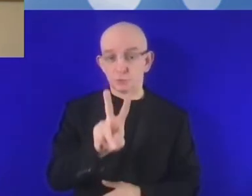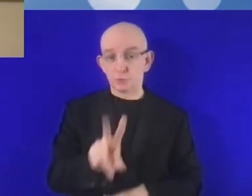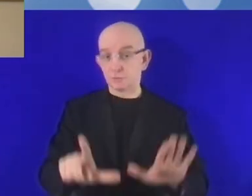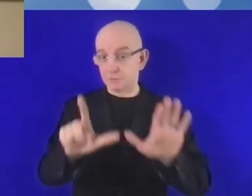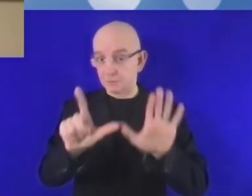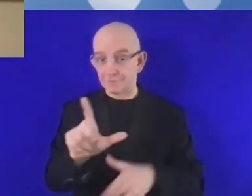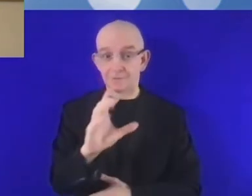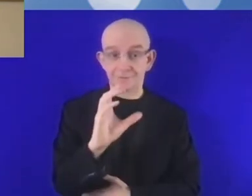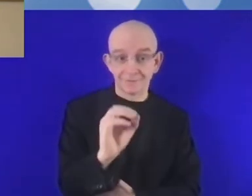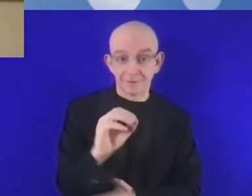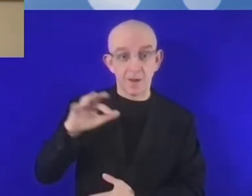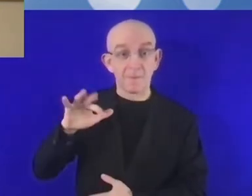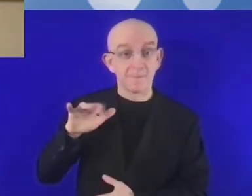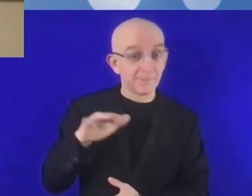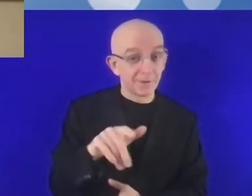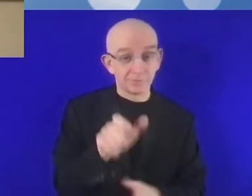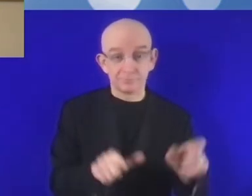إلى الإنترنت في العالم.